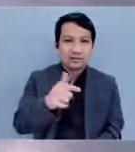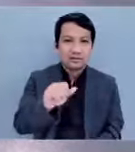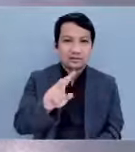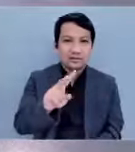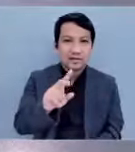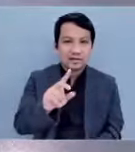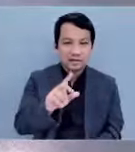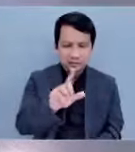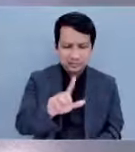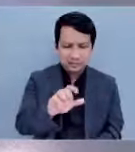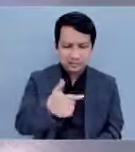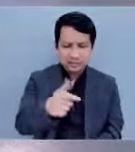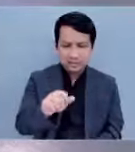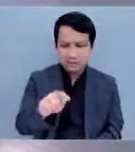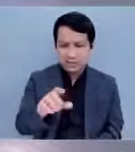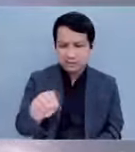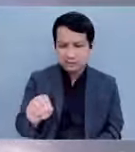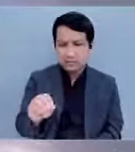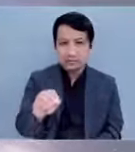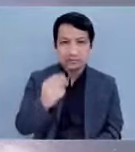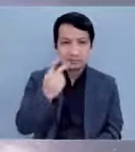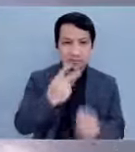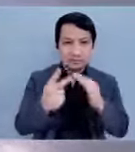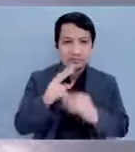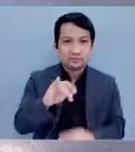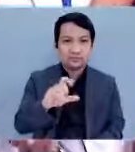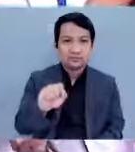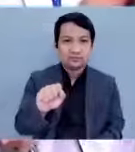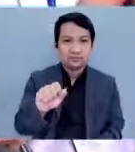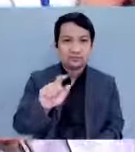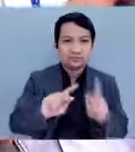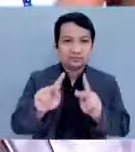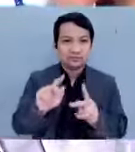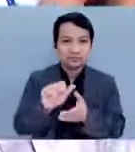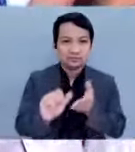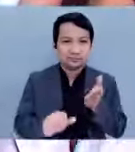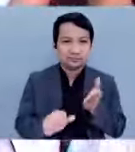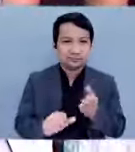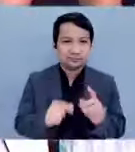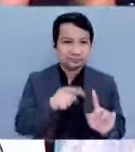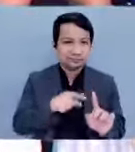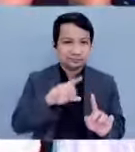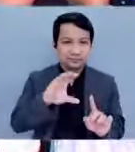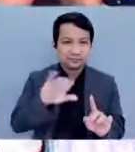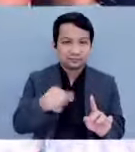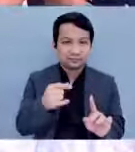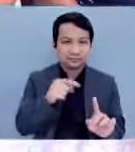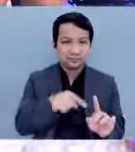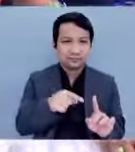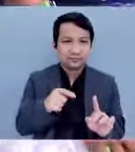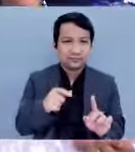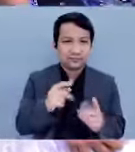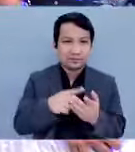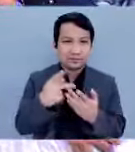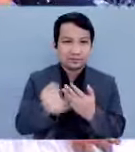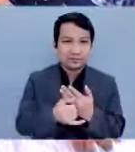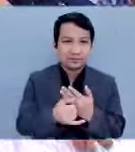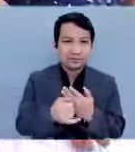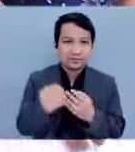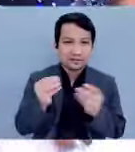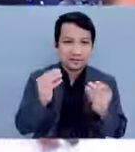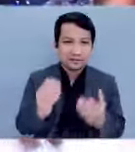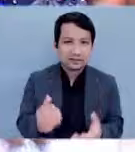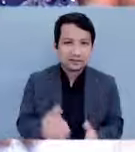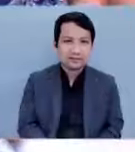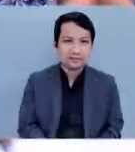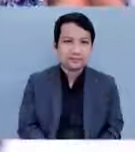Performing Arts. Yan ang kanilang tawag. At si CJ Chongson po ang kanilang project manager. Tawagin natin CJ?